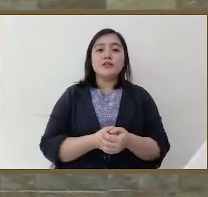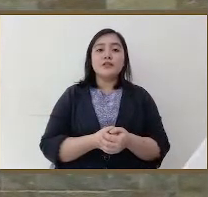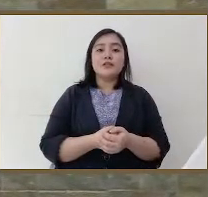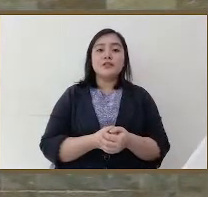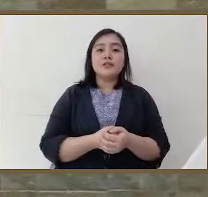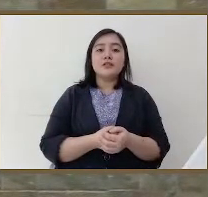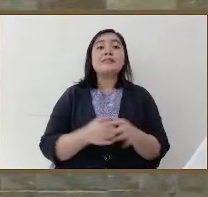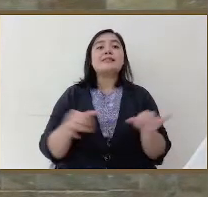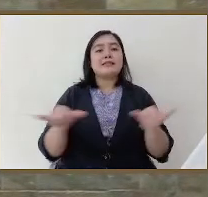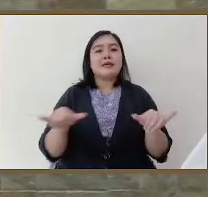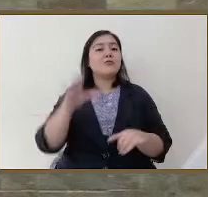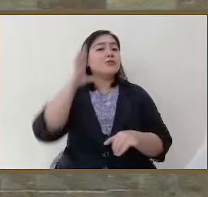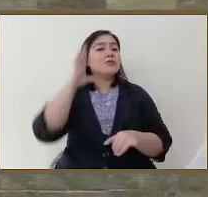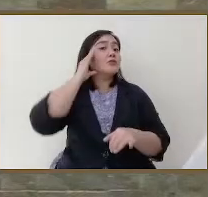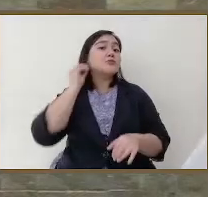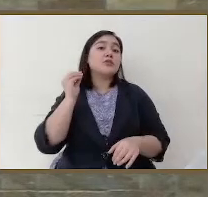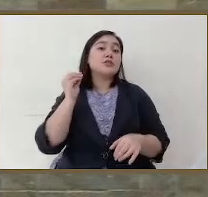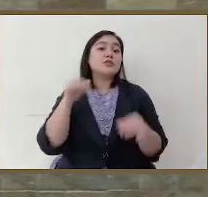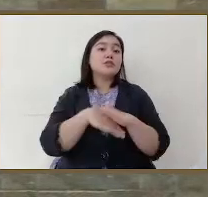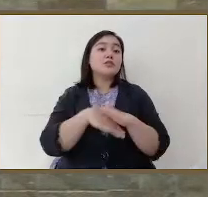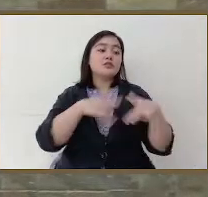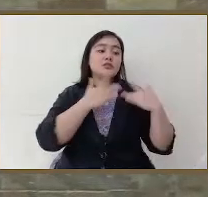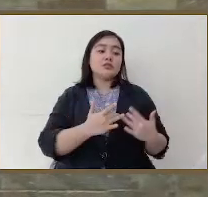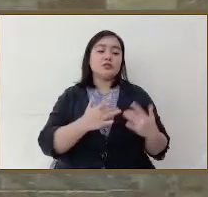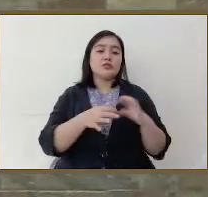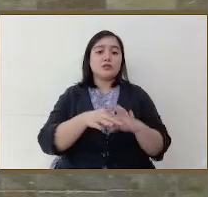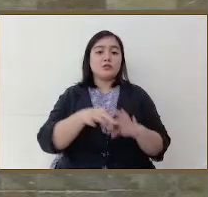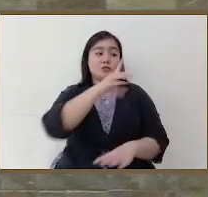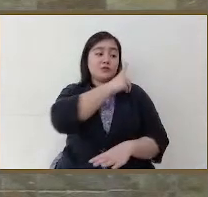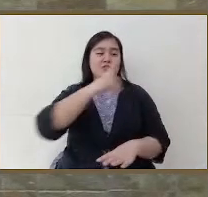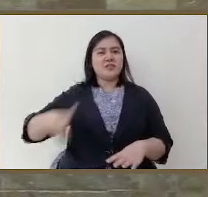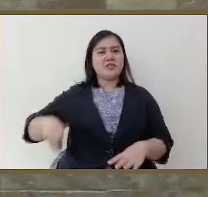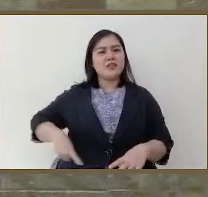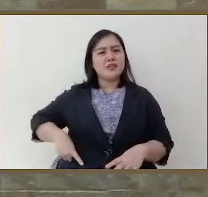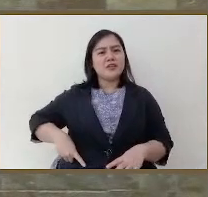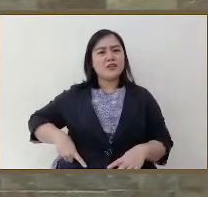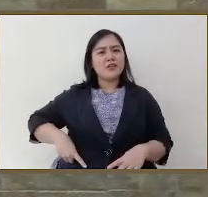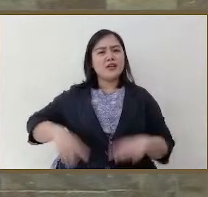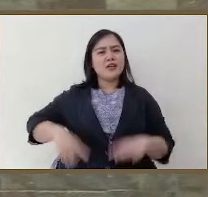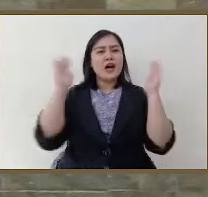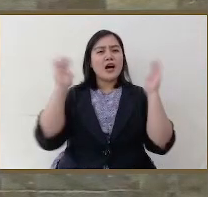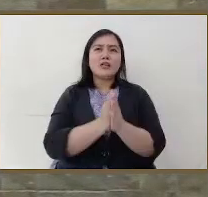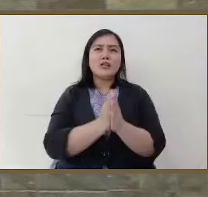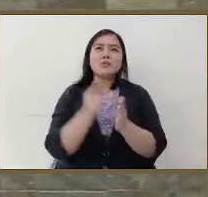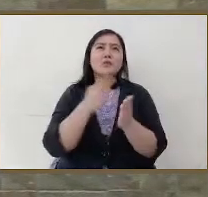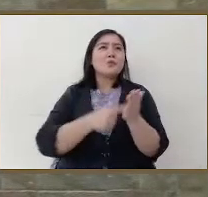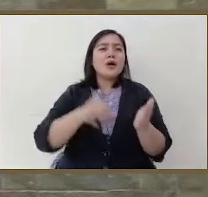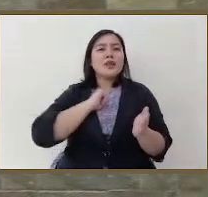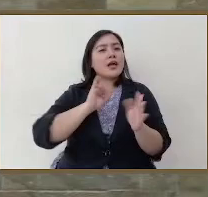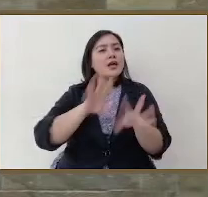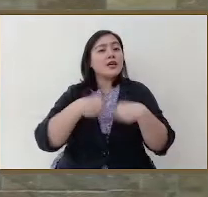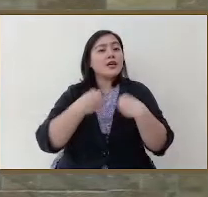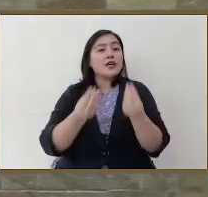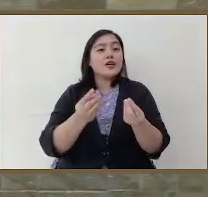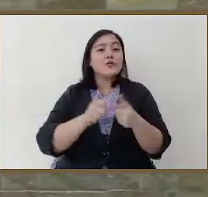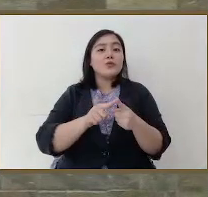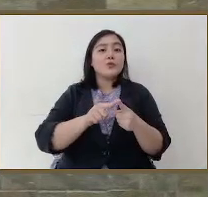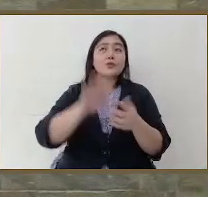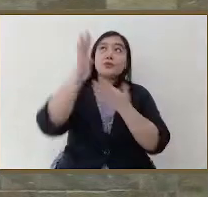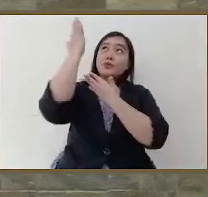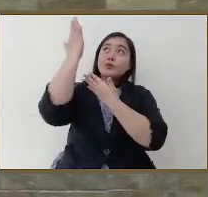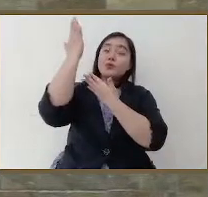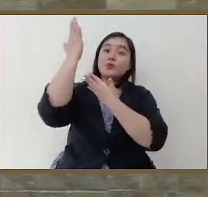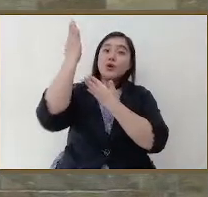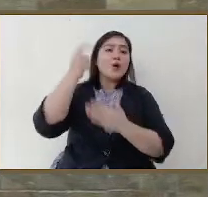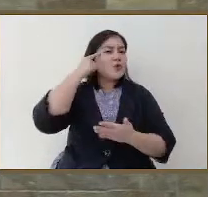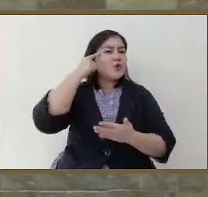ni David nang sabi ni David, what shall I render unto the Lord with all His benefits toward me? Sa kabutihan ng Diyos